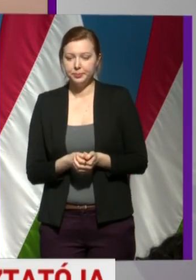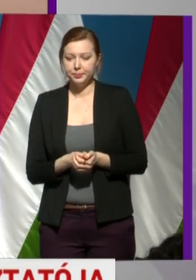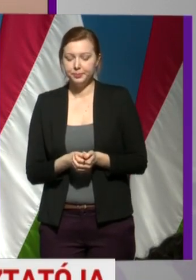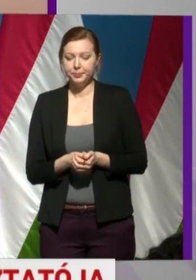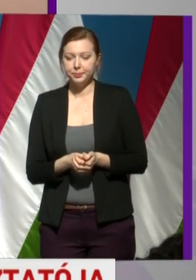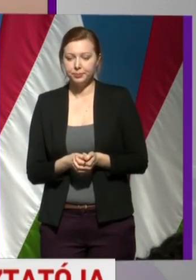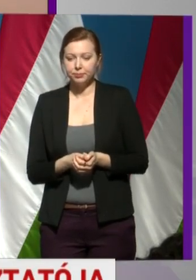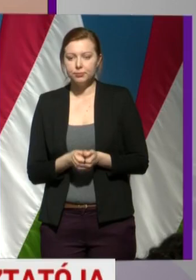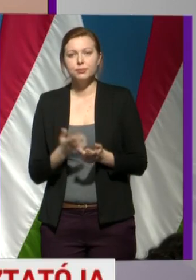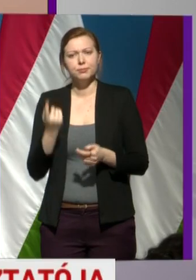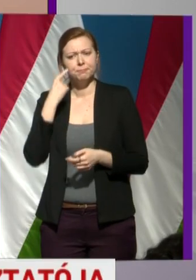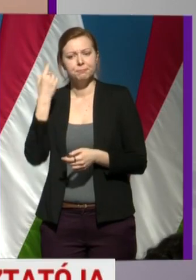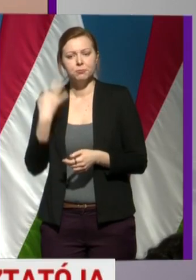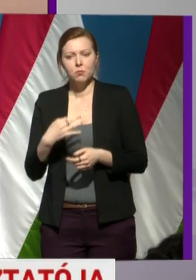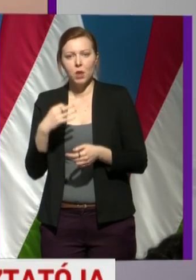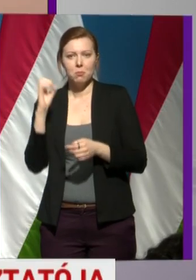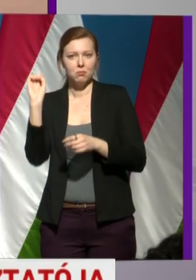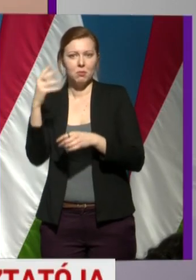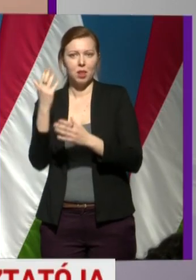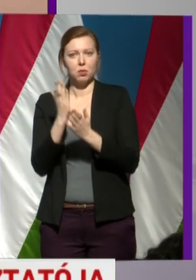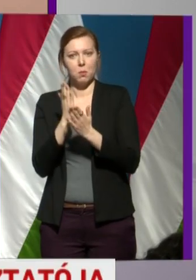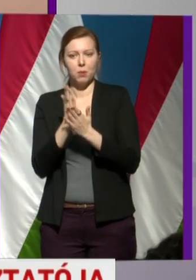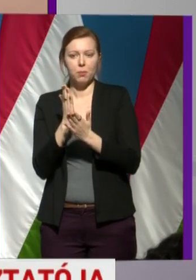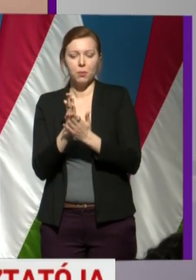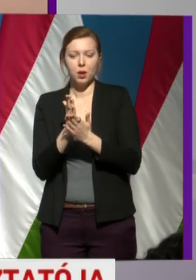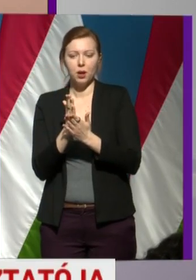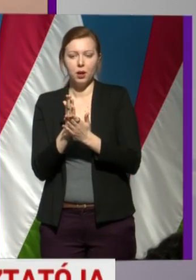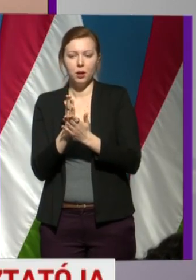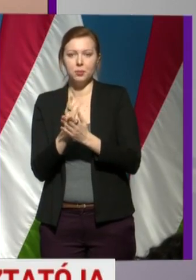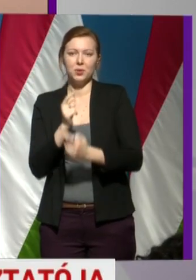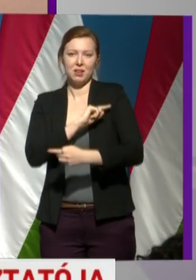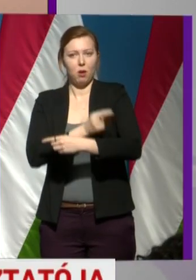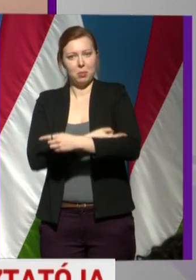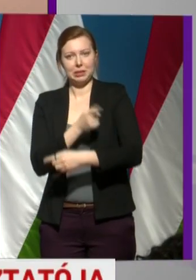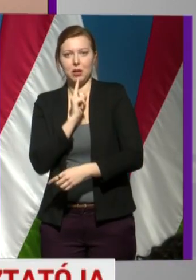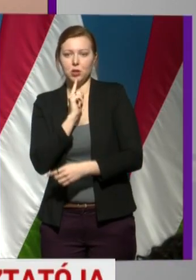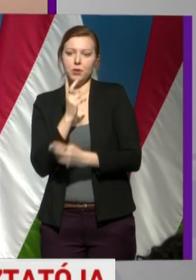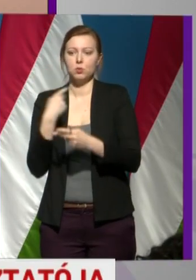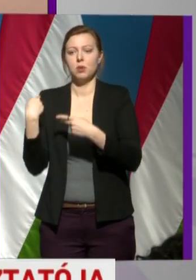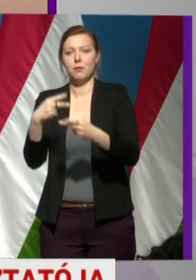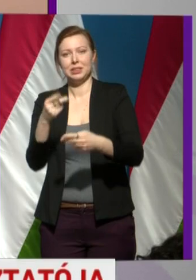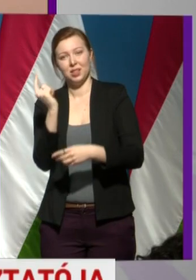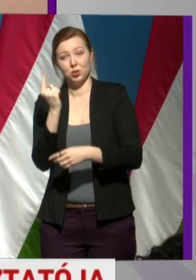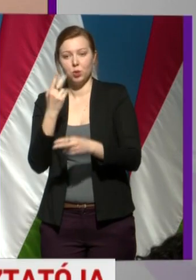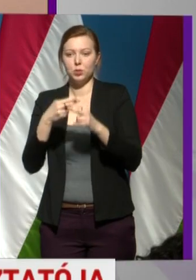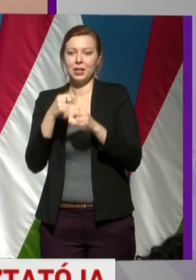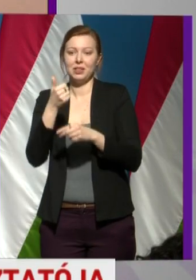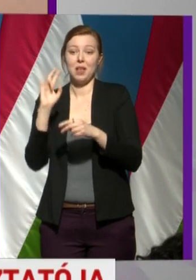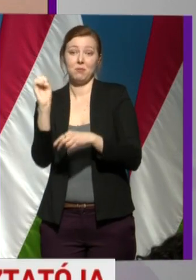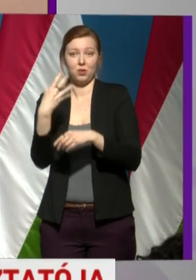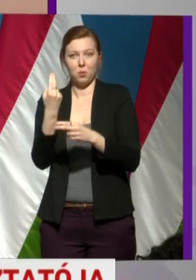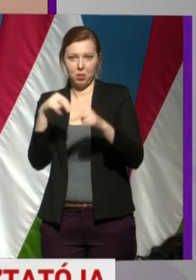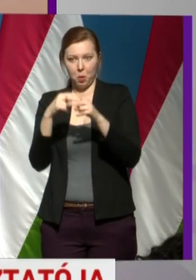Azt úgy tudjuk, hogy mentőkben már, miután kicsi a kapacitás, a mentőben úgy viszik el a gyanús betegeket, hogy egy mentőben